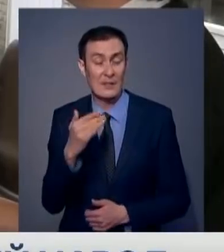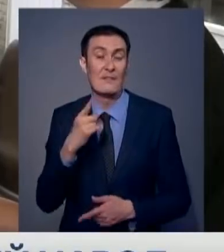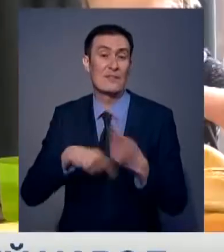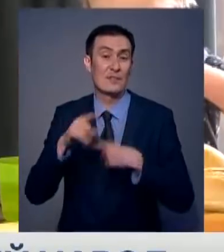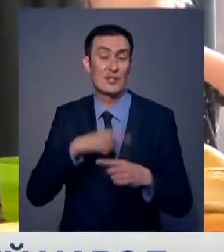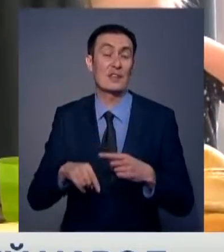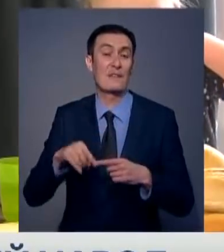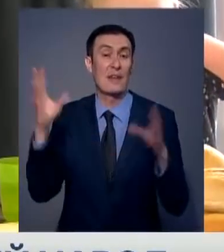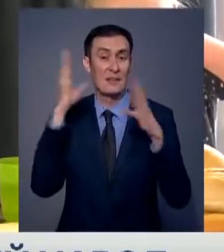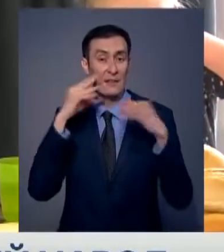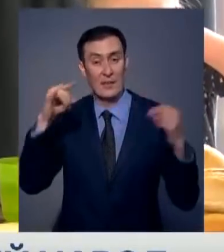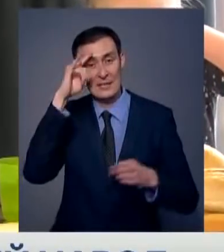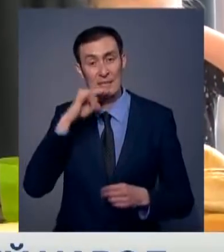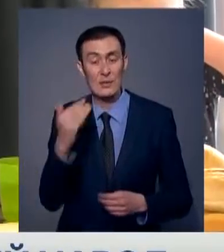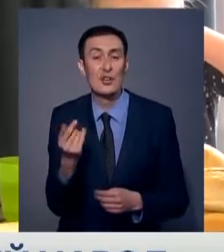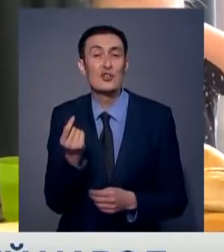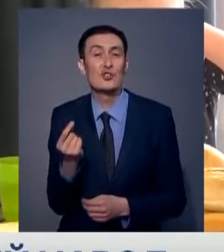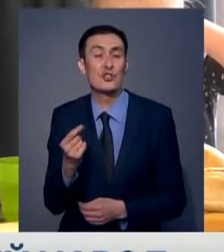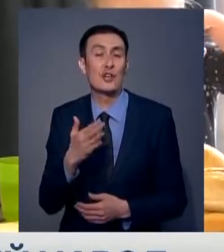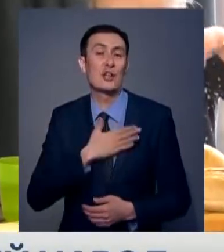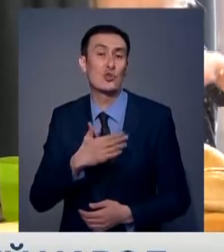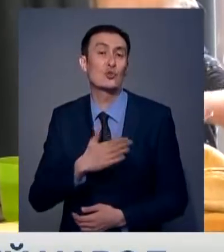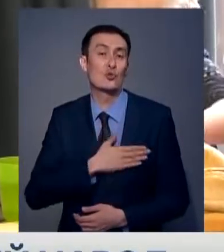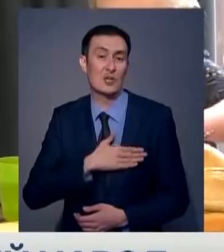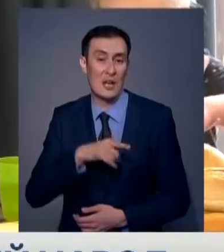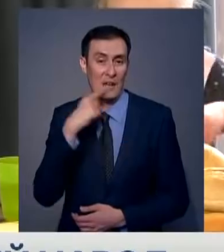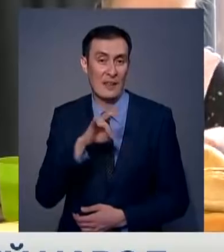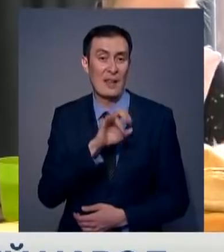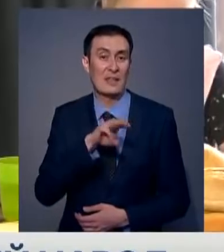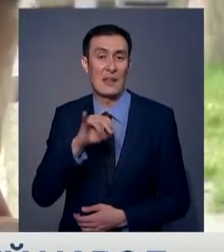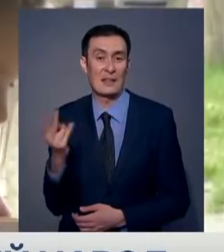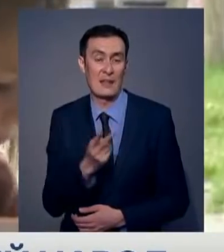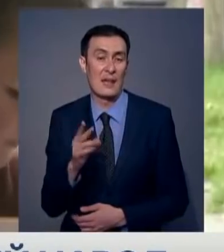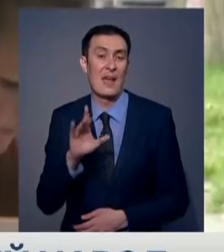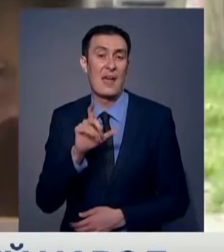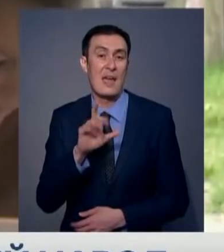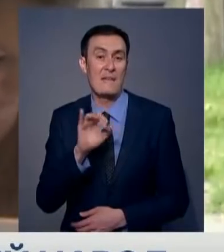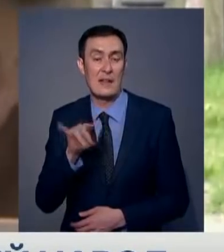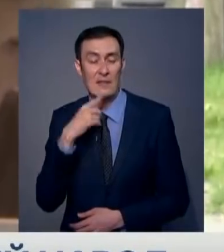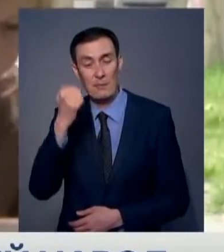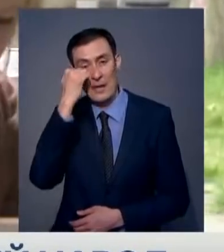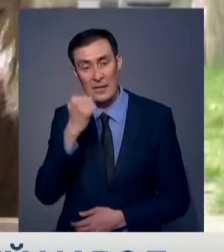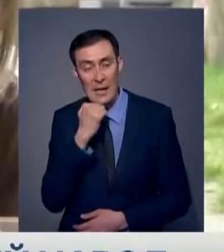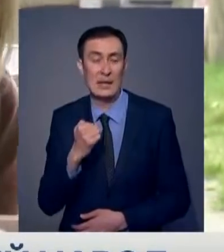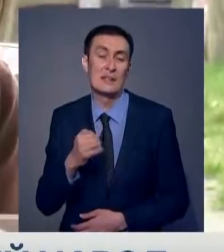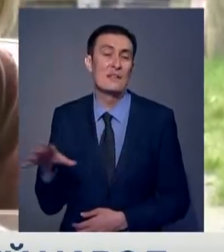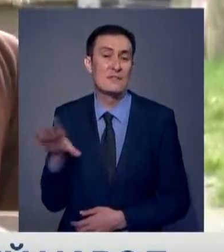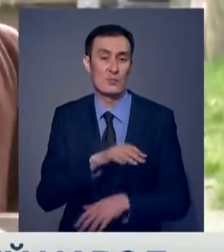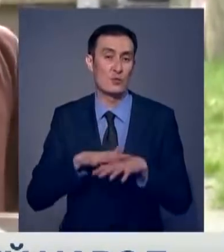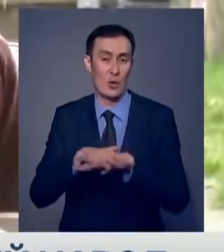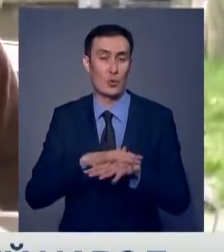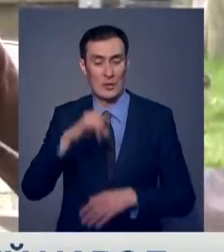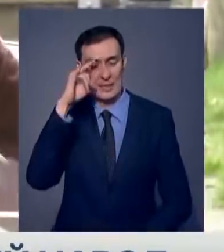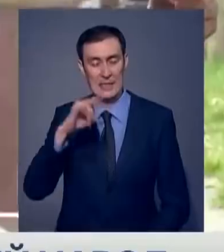возвращении домой в Нидерландии, в Казахстане осталась частичка нашей души, отмечают Натан и Эвелин, и выражают благодарность и признательность всему